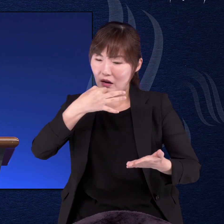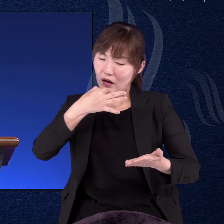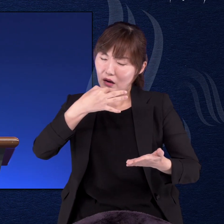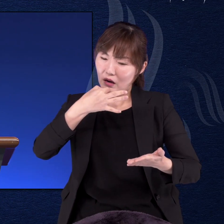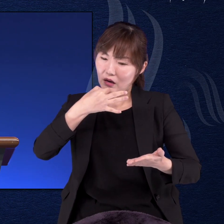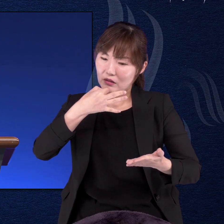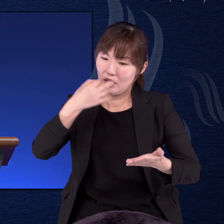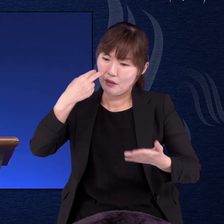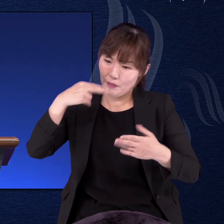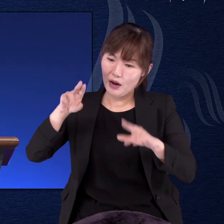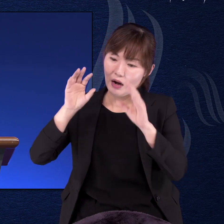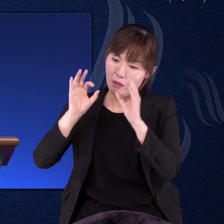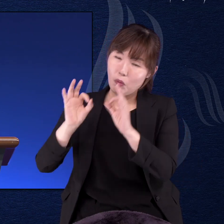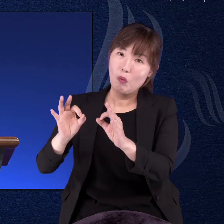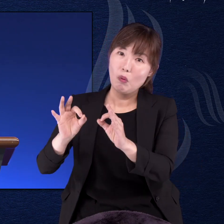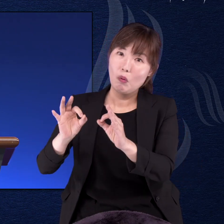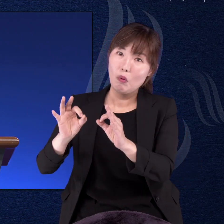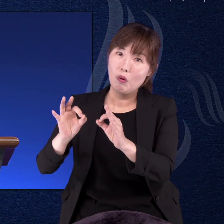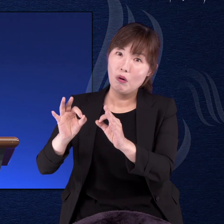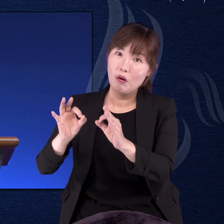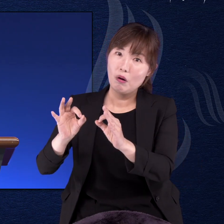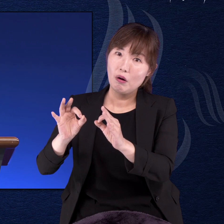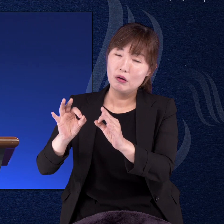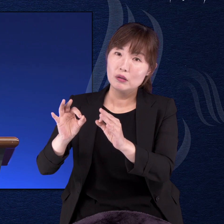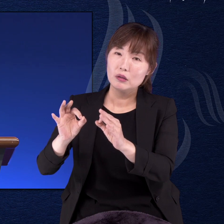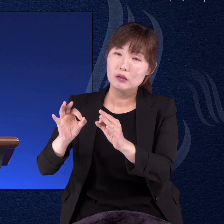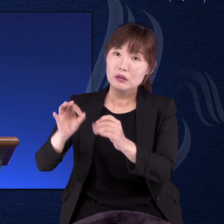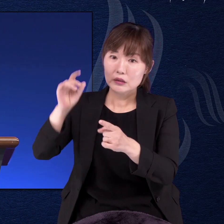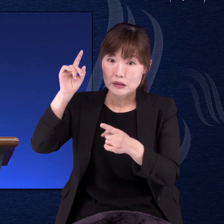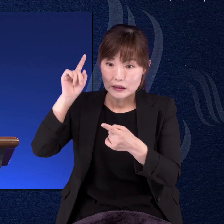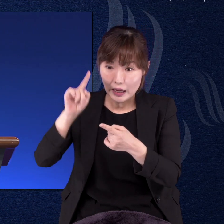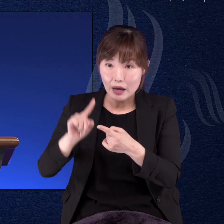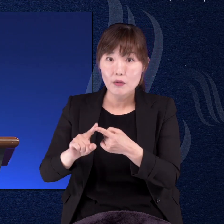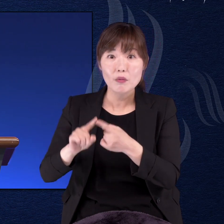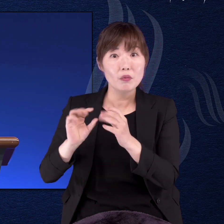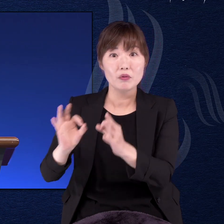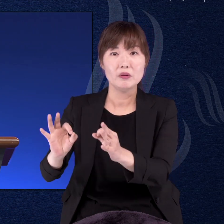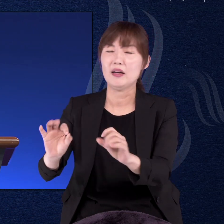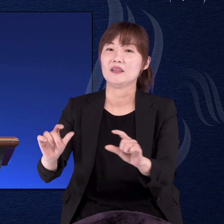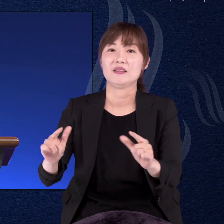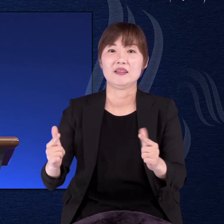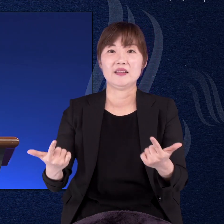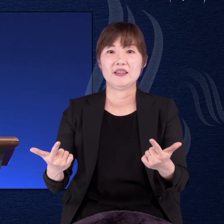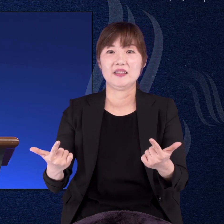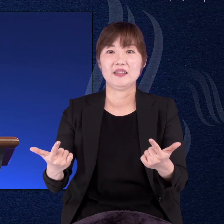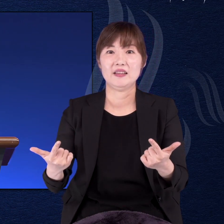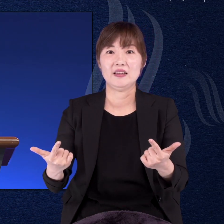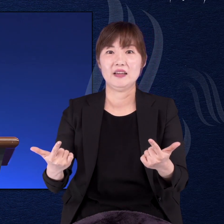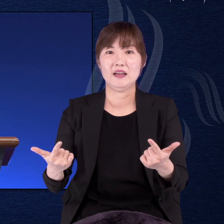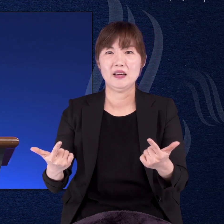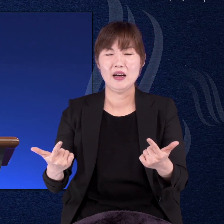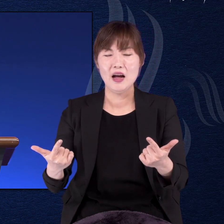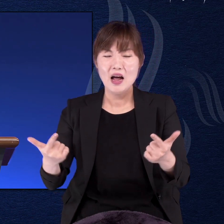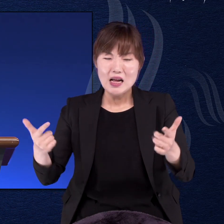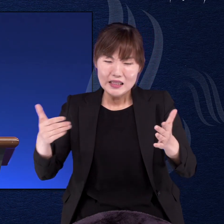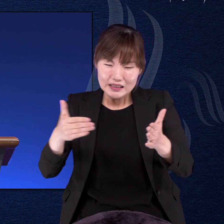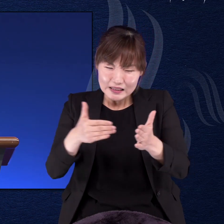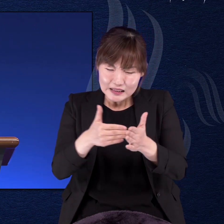것처럼 하나님이 우리 그렇게 보시나요? 그렇지 않으시잖아요. 그저